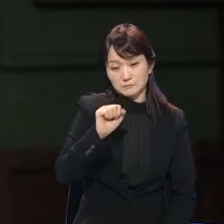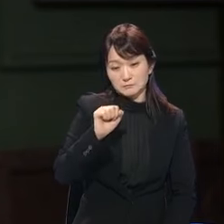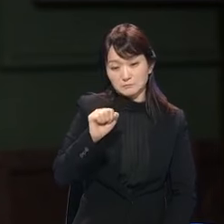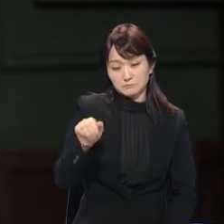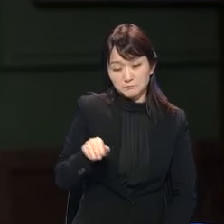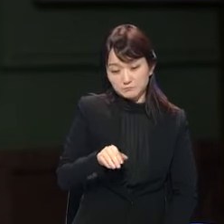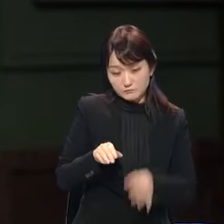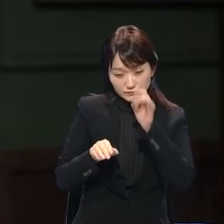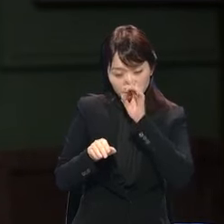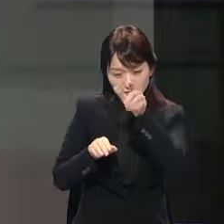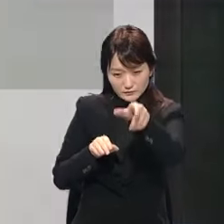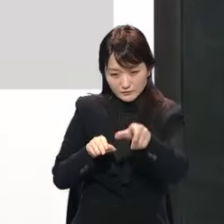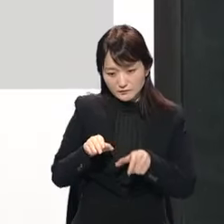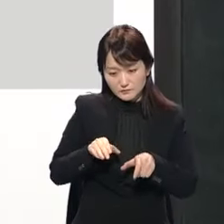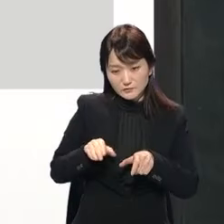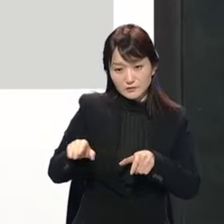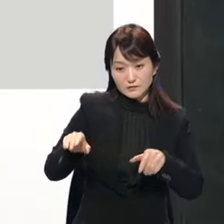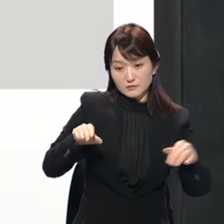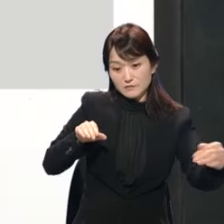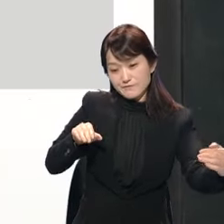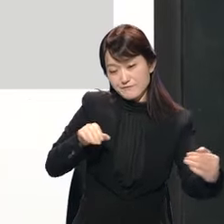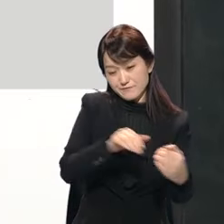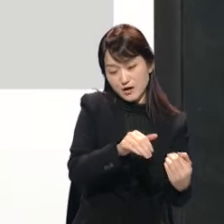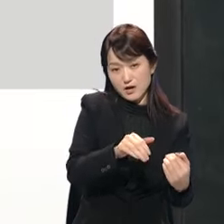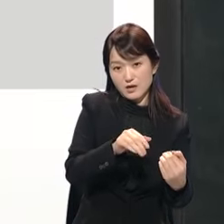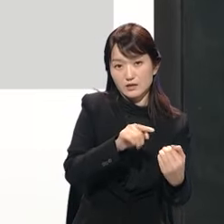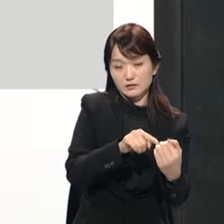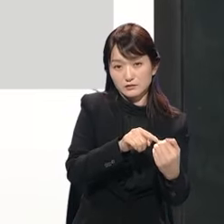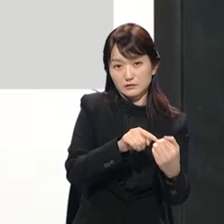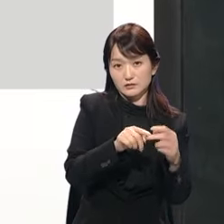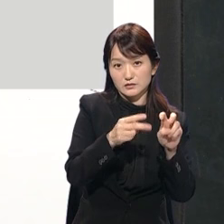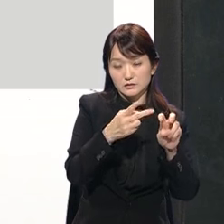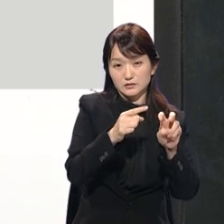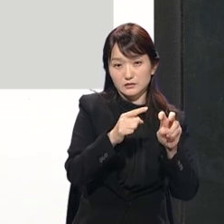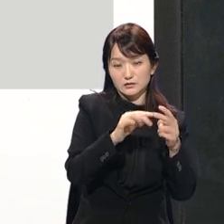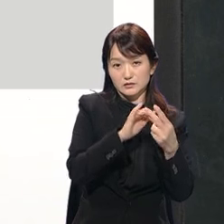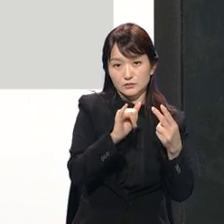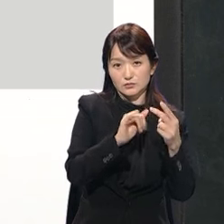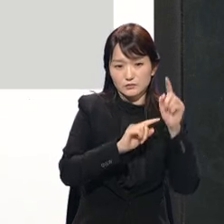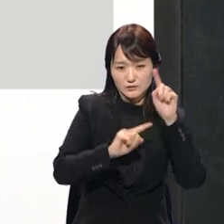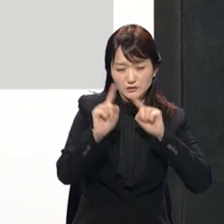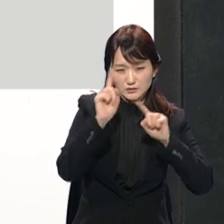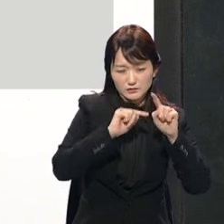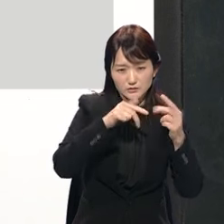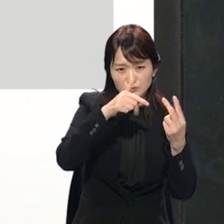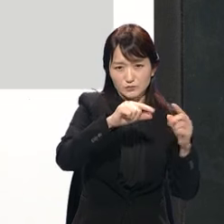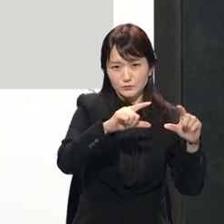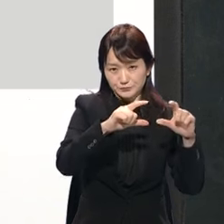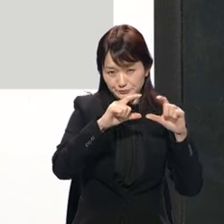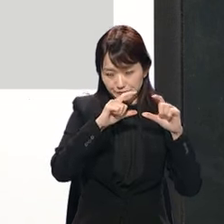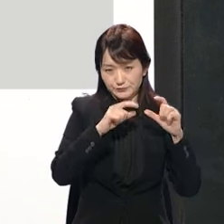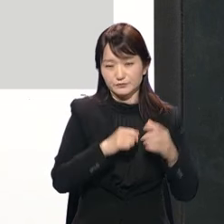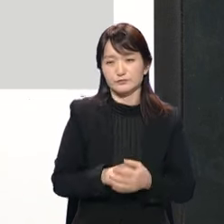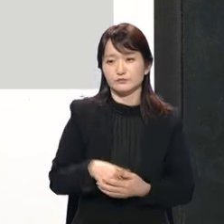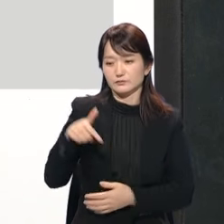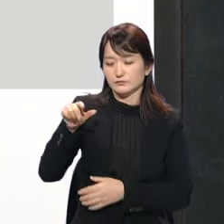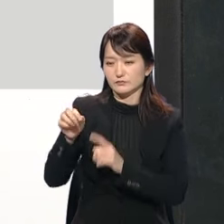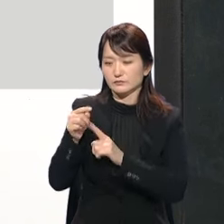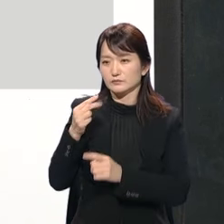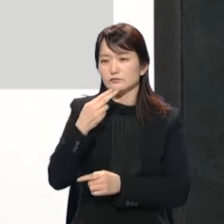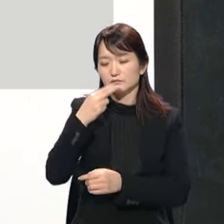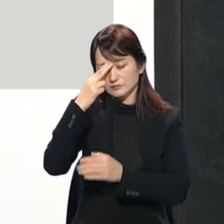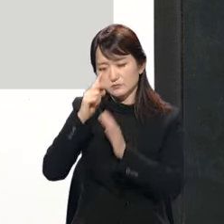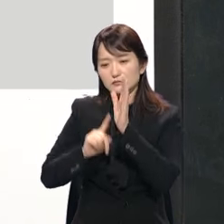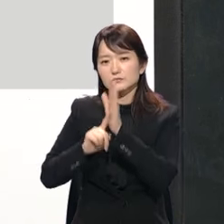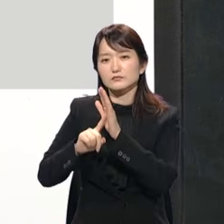차량을 들이받습니다이 차량에 타고 있던 20대 피해자 두 명이 전치 2주에 부상을 입었는데 그 당시 강씨는 혈중 알코올